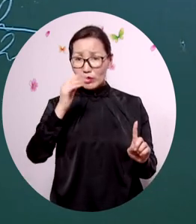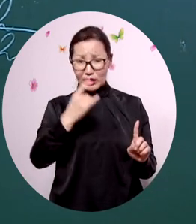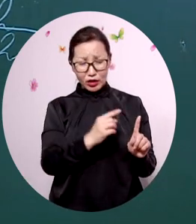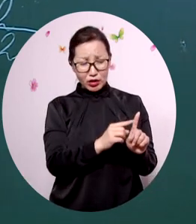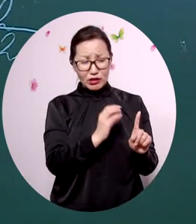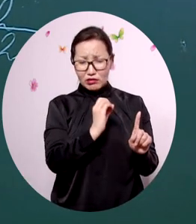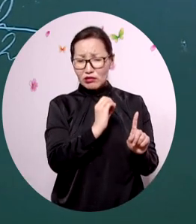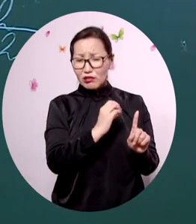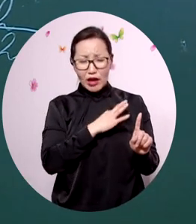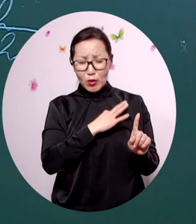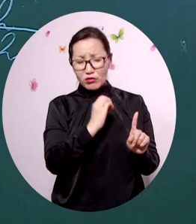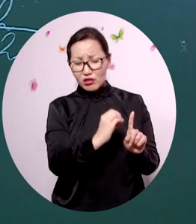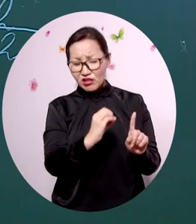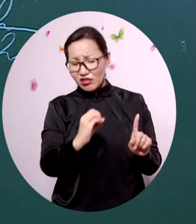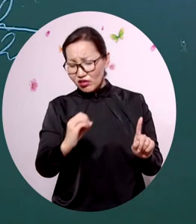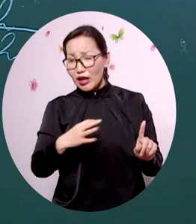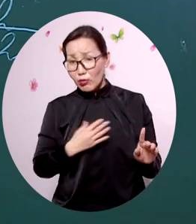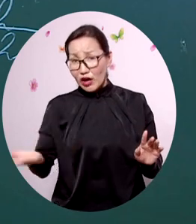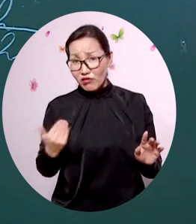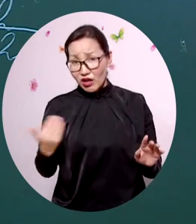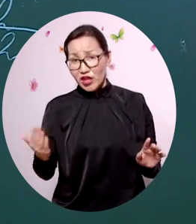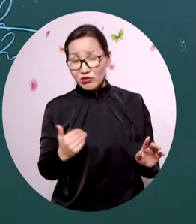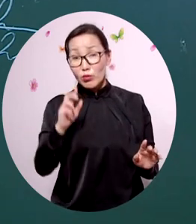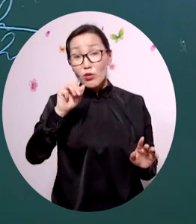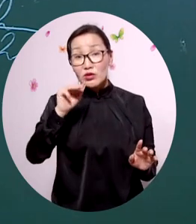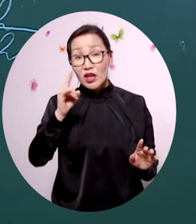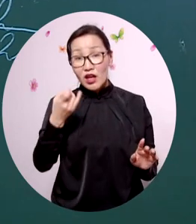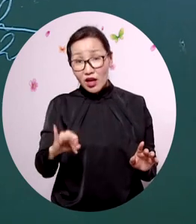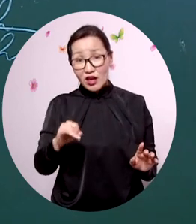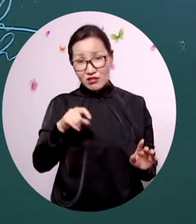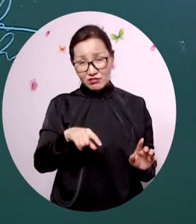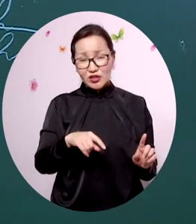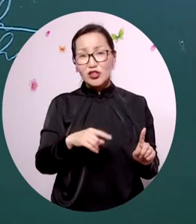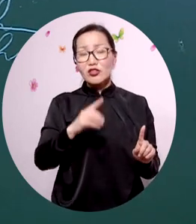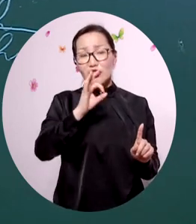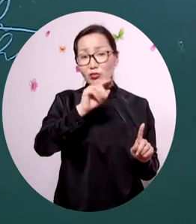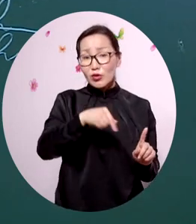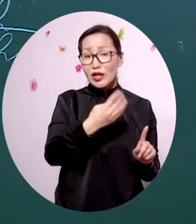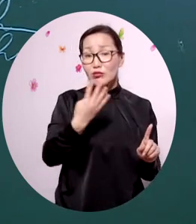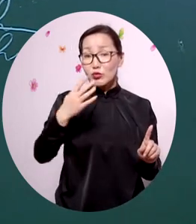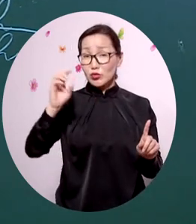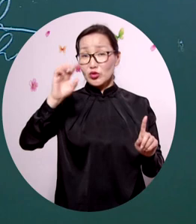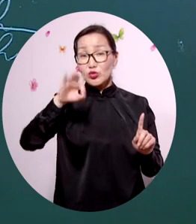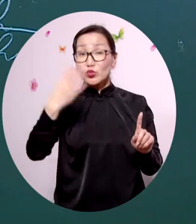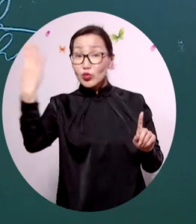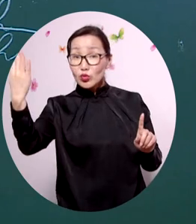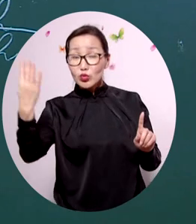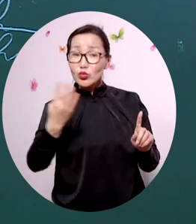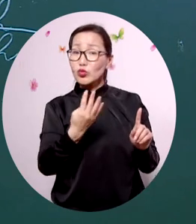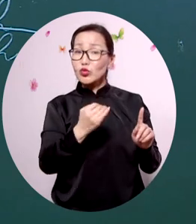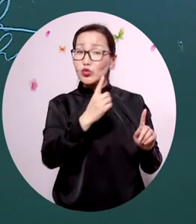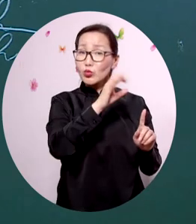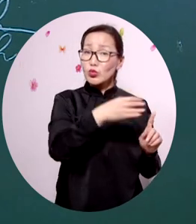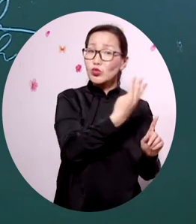бид нар зөндөө олон тэг байсан ч тэрнийг бичгүй явж болдог шүү дээ. Тэгвэл энэ 1 бүхэл 10.4, 1 бүхэл